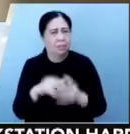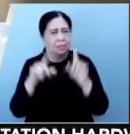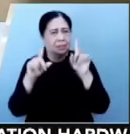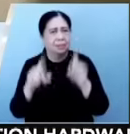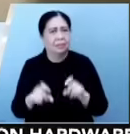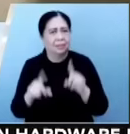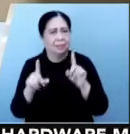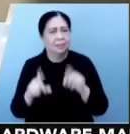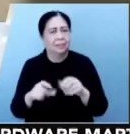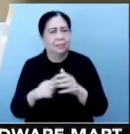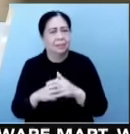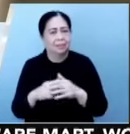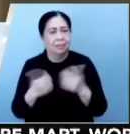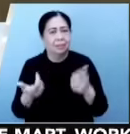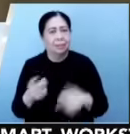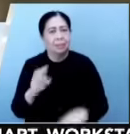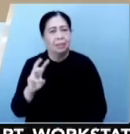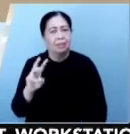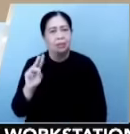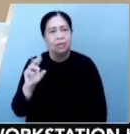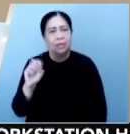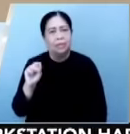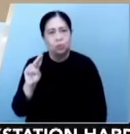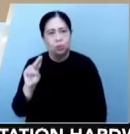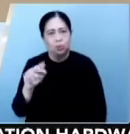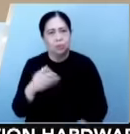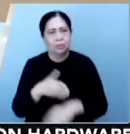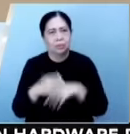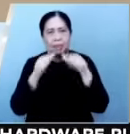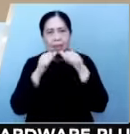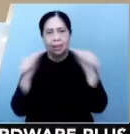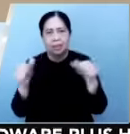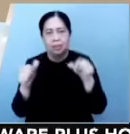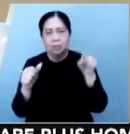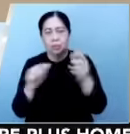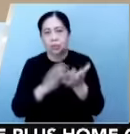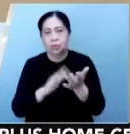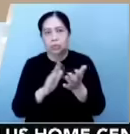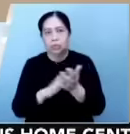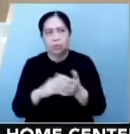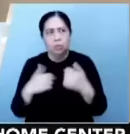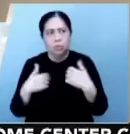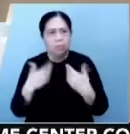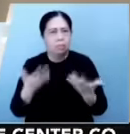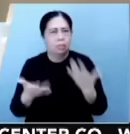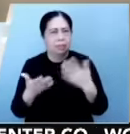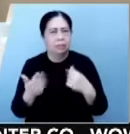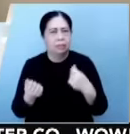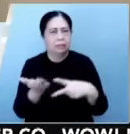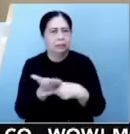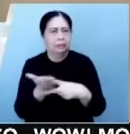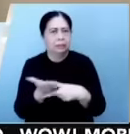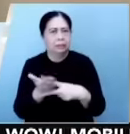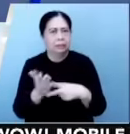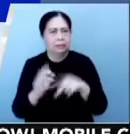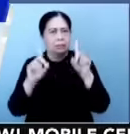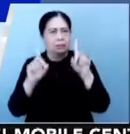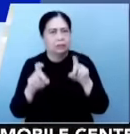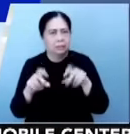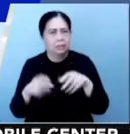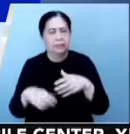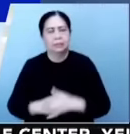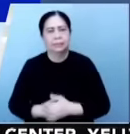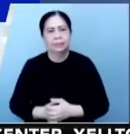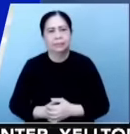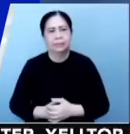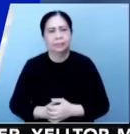test sa WVSU matapos i-anunsyo ng universidad na posibleng na-leak ang mga tanong sa admission test. Nakibot